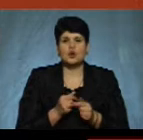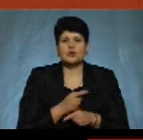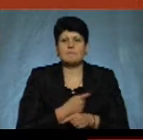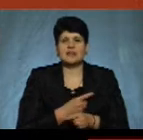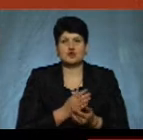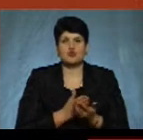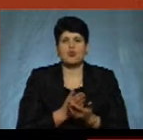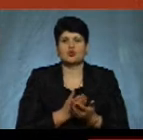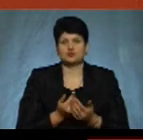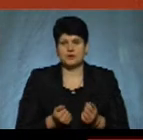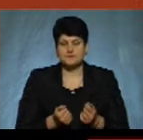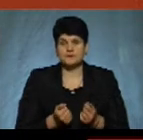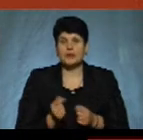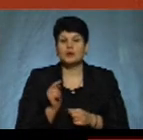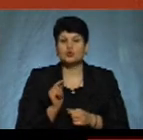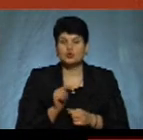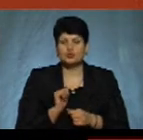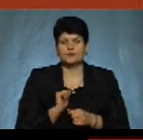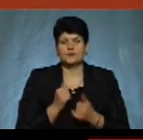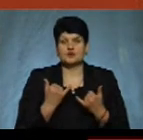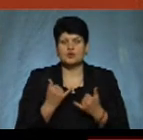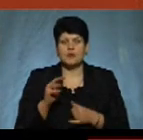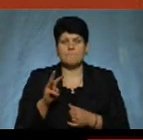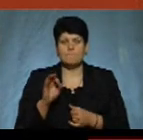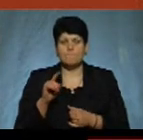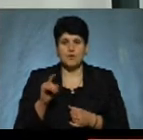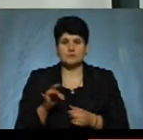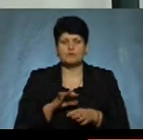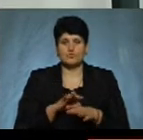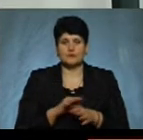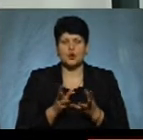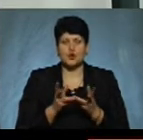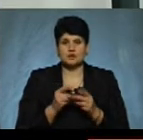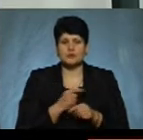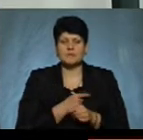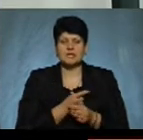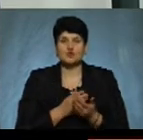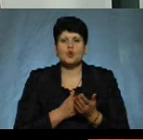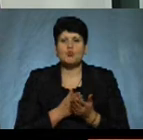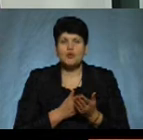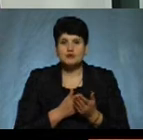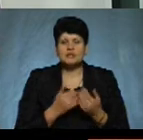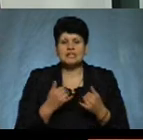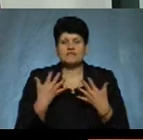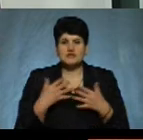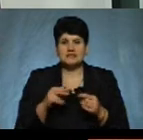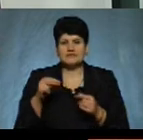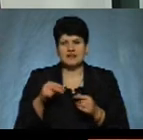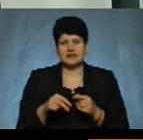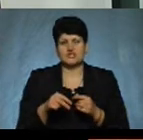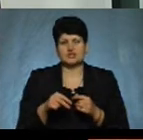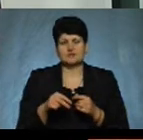послуги. Тому сьогодні МОЗ проводить розрахунок медичної послуги, і вже з